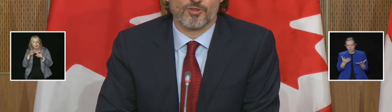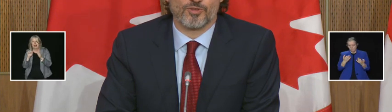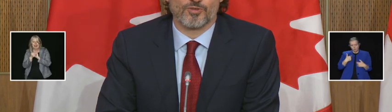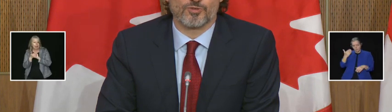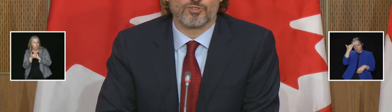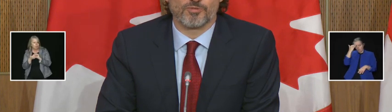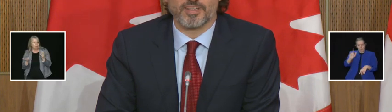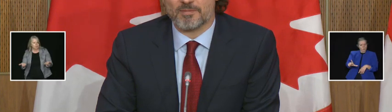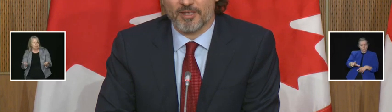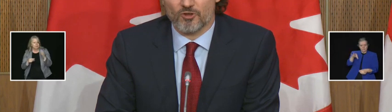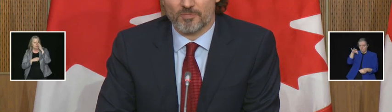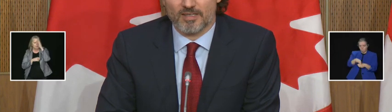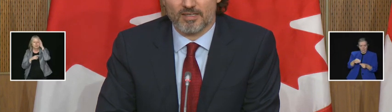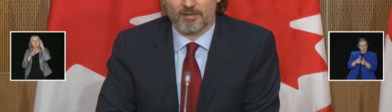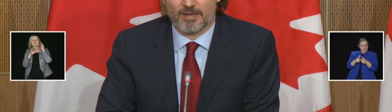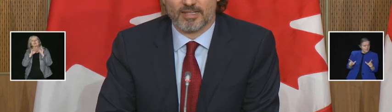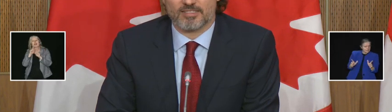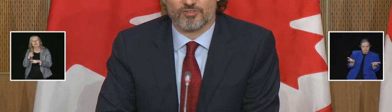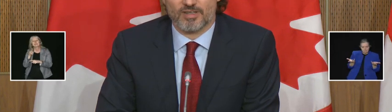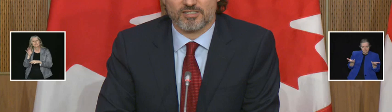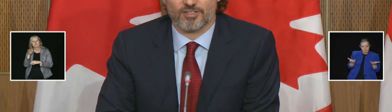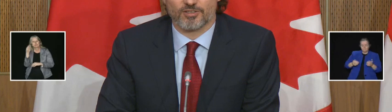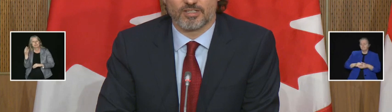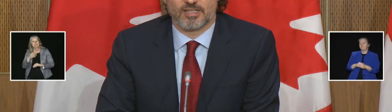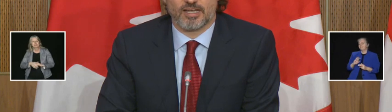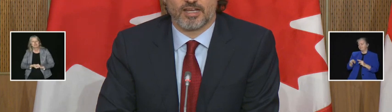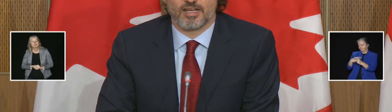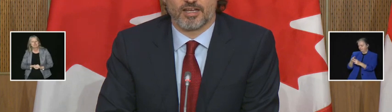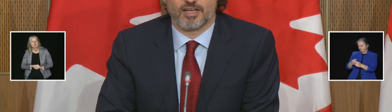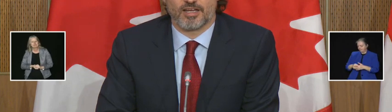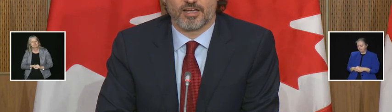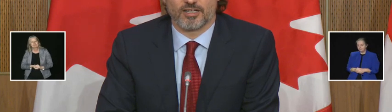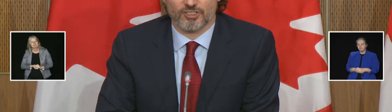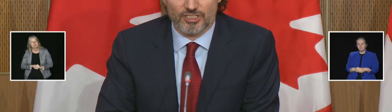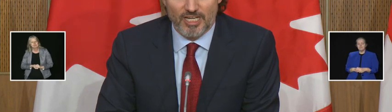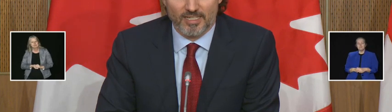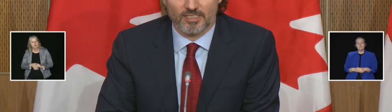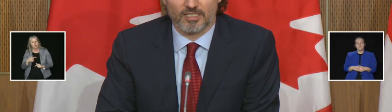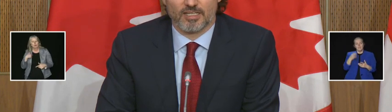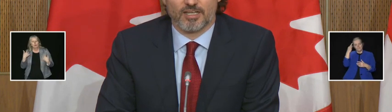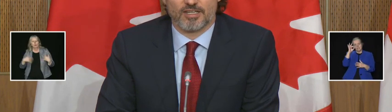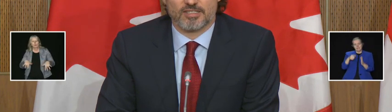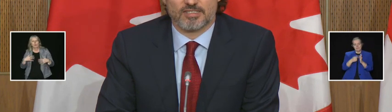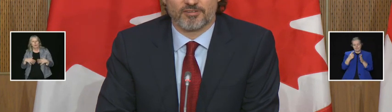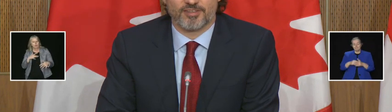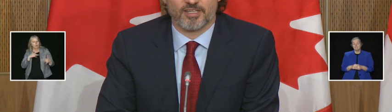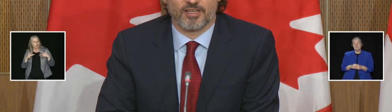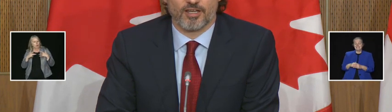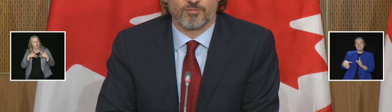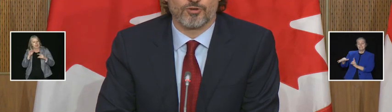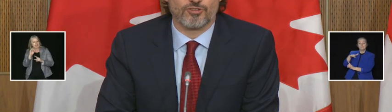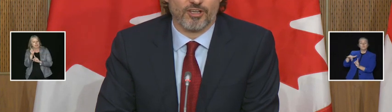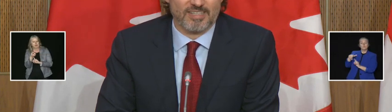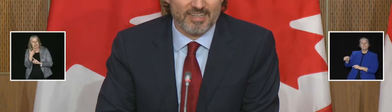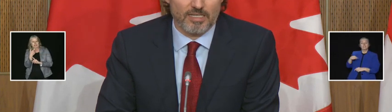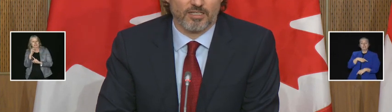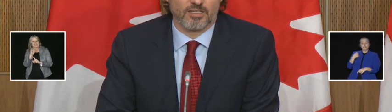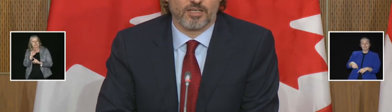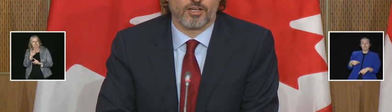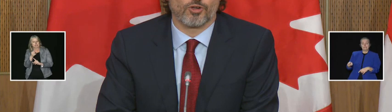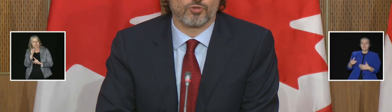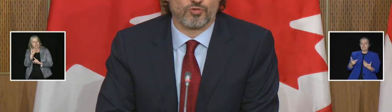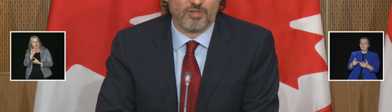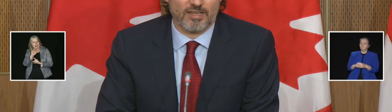nous sommes très préoccupés par la situation en gym jeunes ça fait plusieurs années